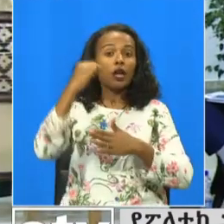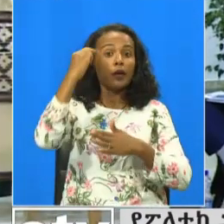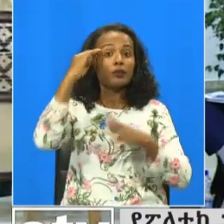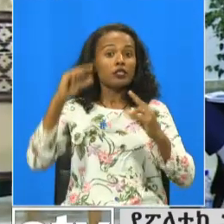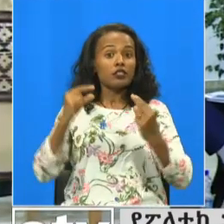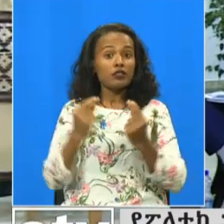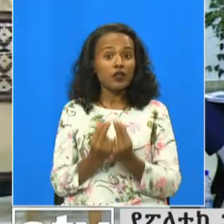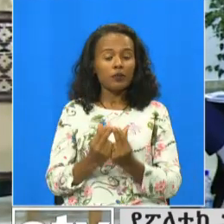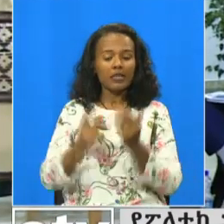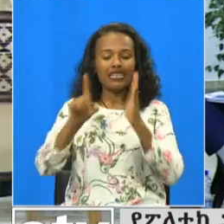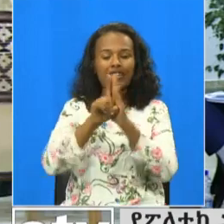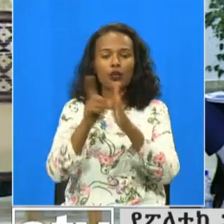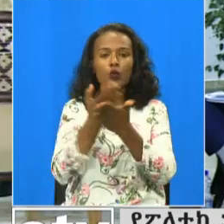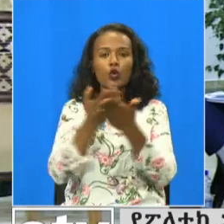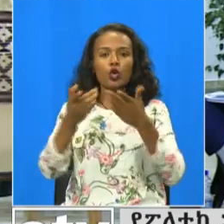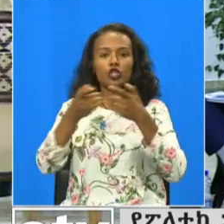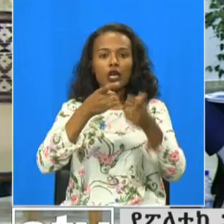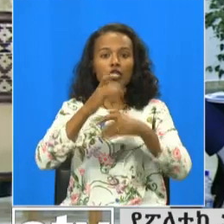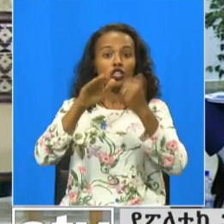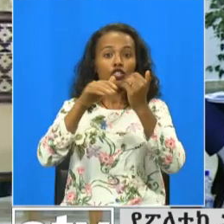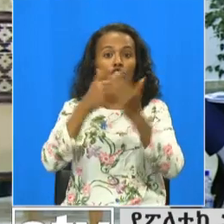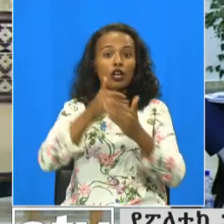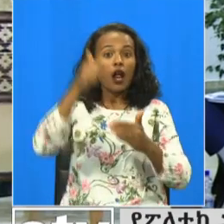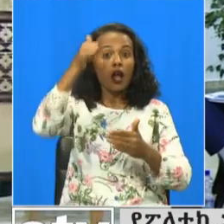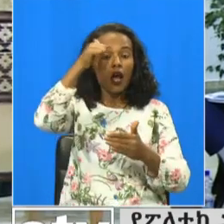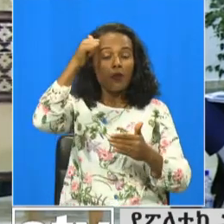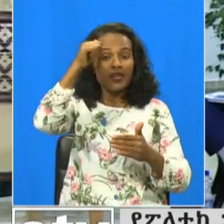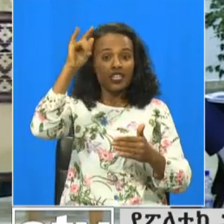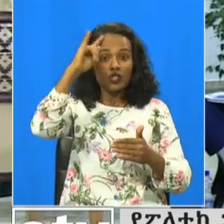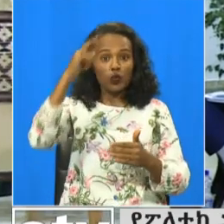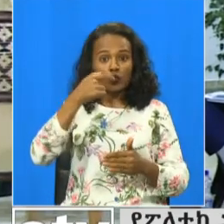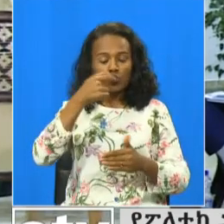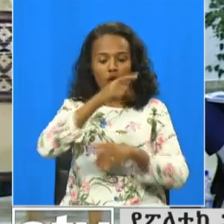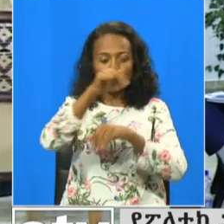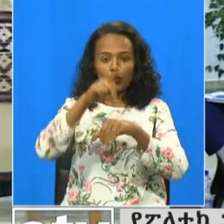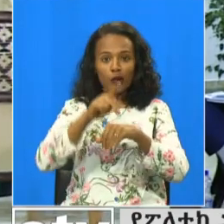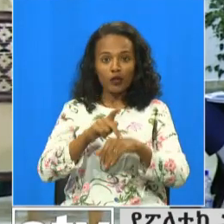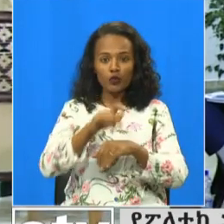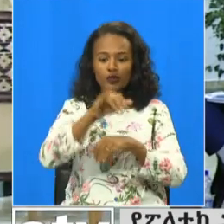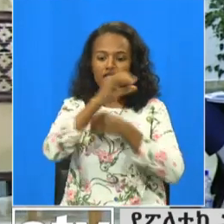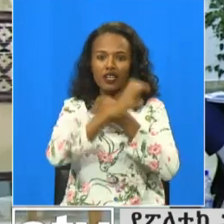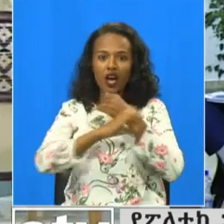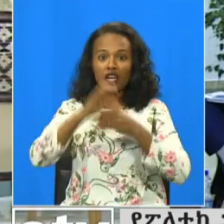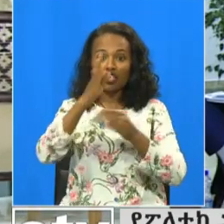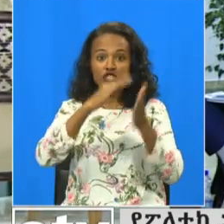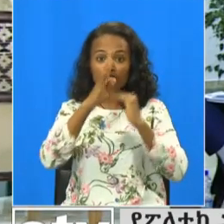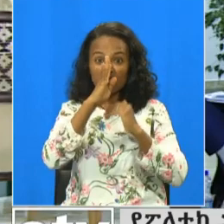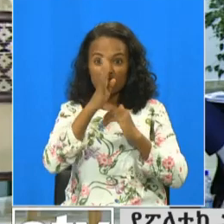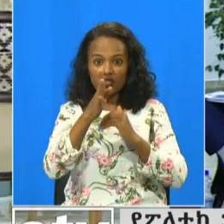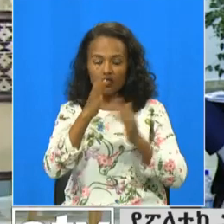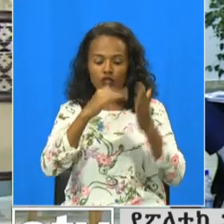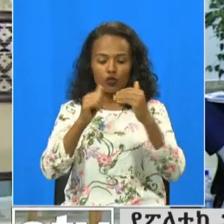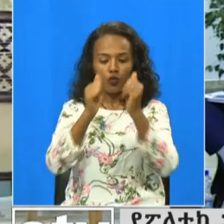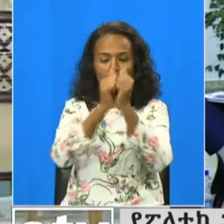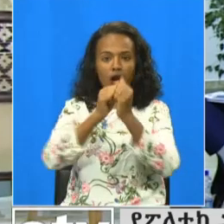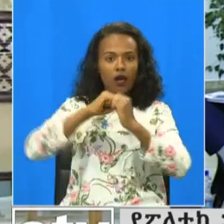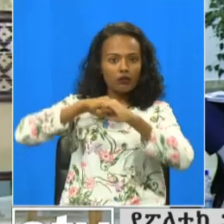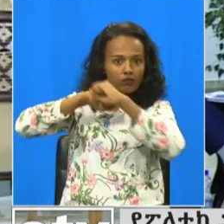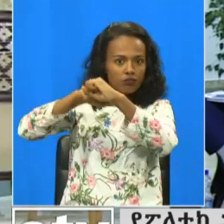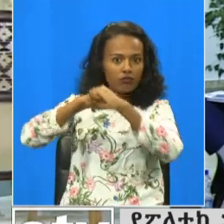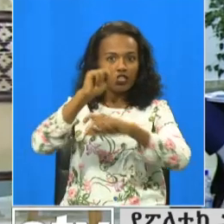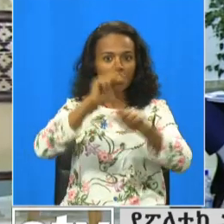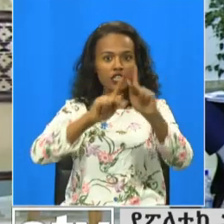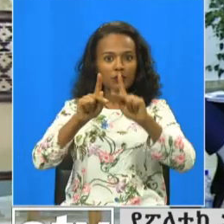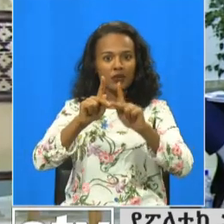ጽፈት ቤት የህግ ጉዳዮች ዳይሬክተር ጀነራል አቶ አብነት ዘውዱ እንዳሉት ፓርቲዎች እንደ ሀገር ችግር ሲፈጠር ችግሩን በጋራ በመከላከል